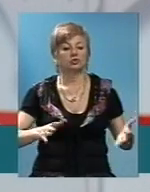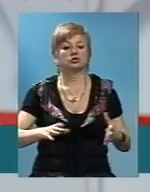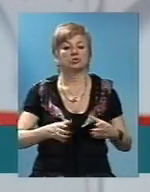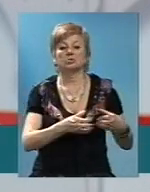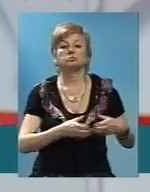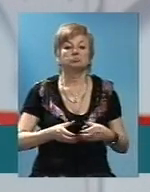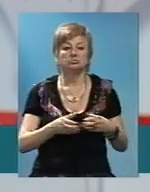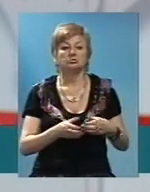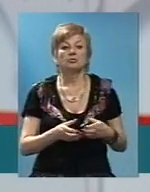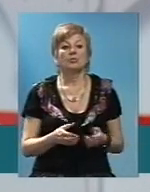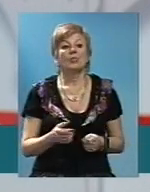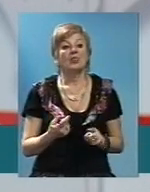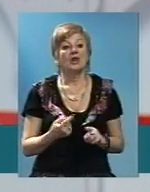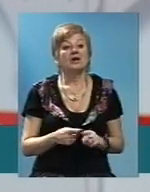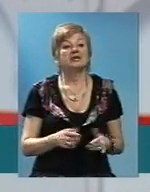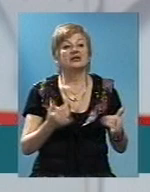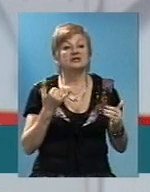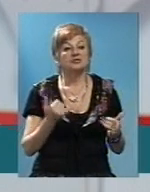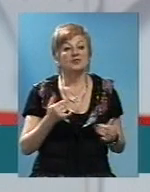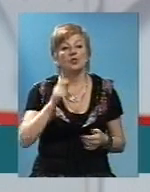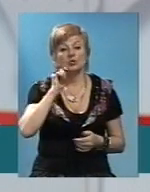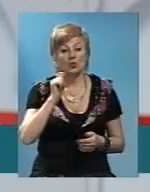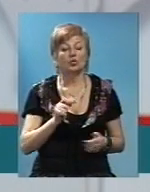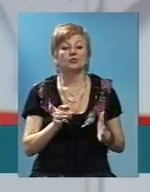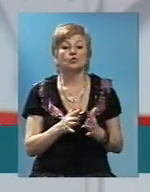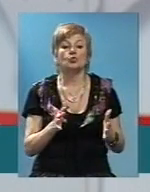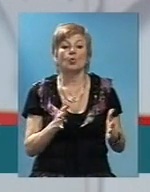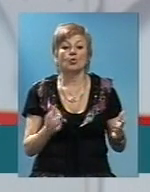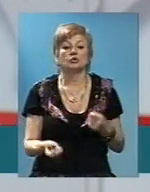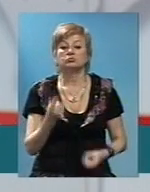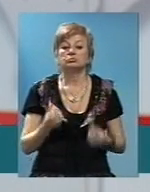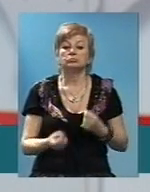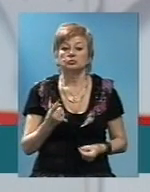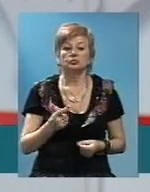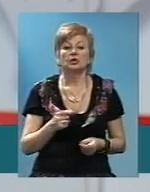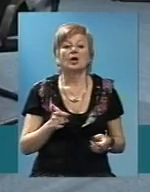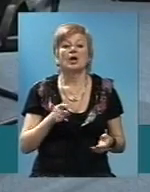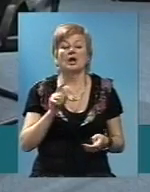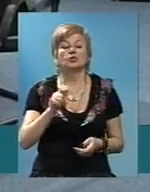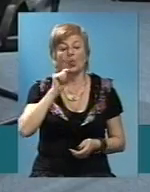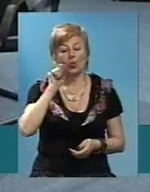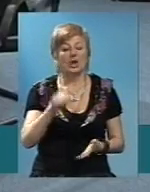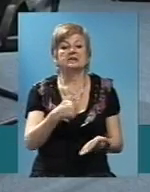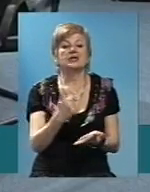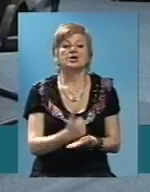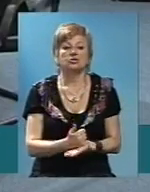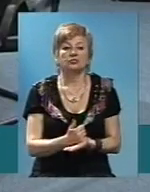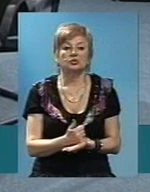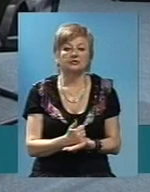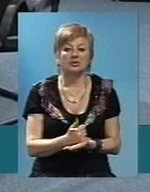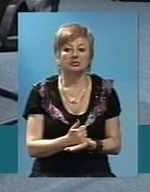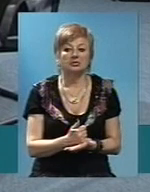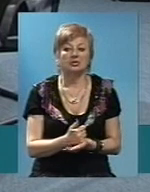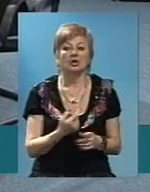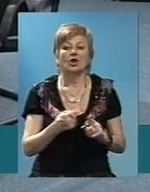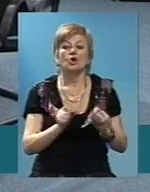виклики відповідають. І сьогодні в Україні стає все більше і більше. Можемо згадати ту ж Українську академію лідерства. Класний дуже проект з неформальної освіти. Та ж,